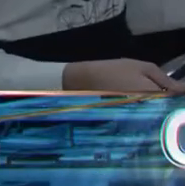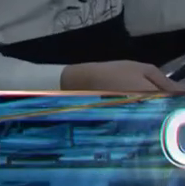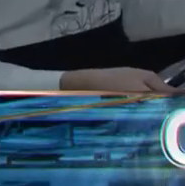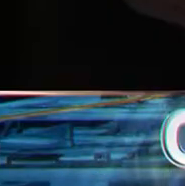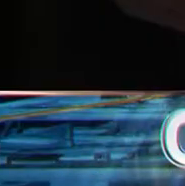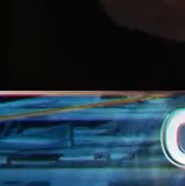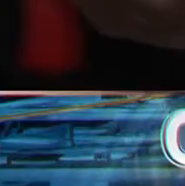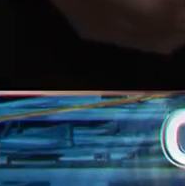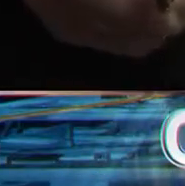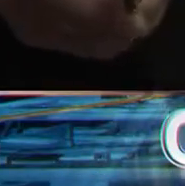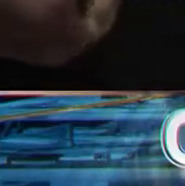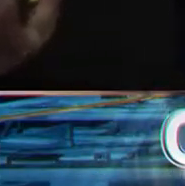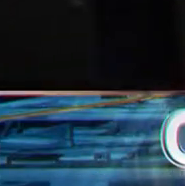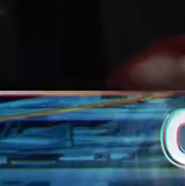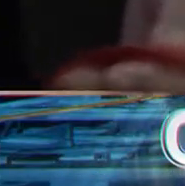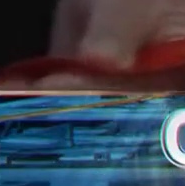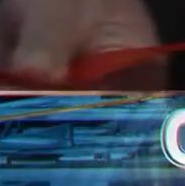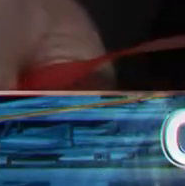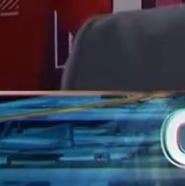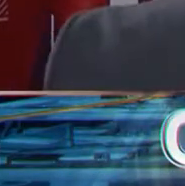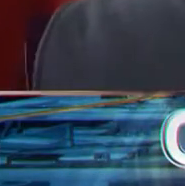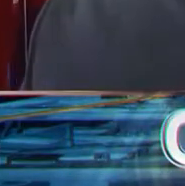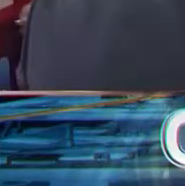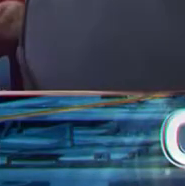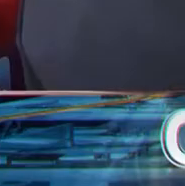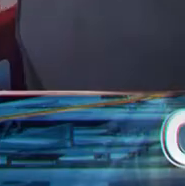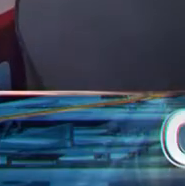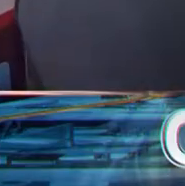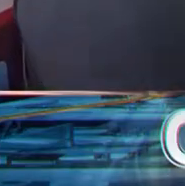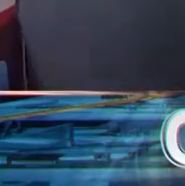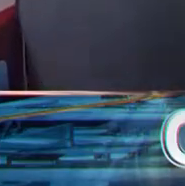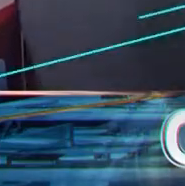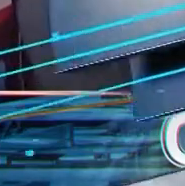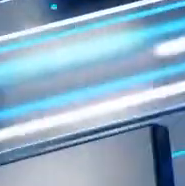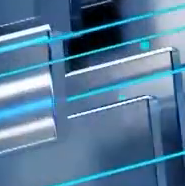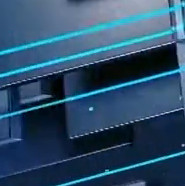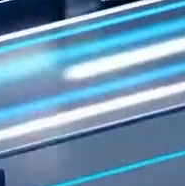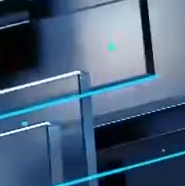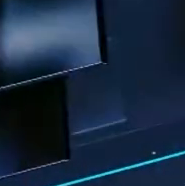Поручено, сделано. Первый по стране после столицы фронт-офис открылся в Талдыкургане.